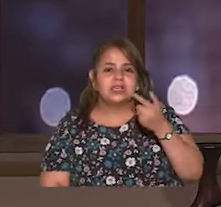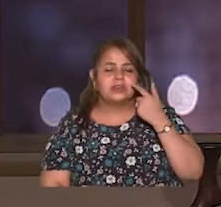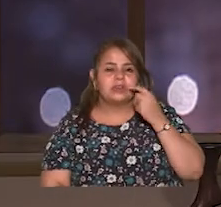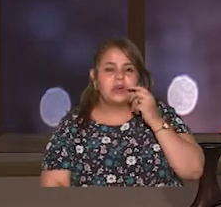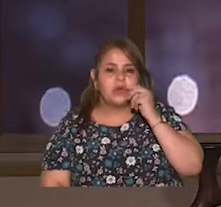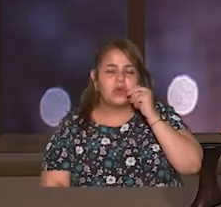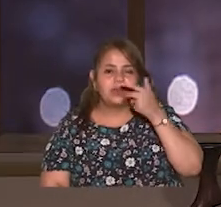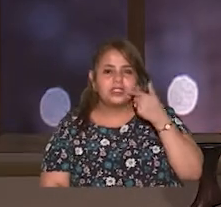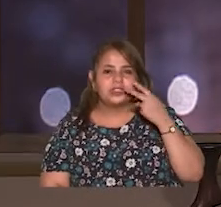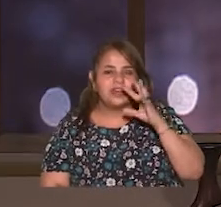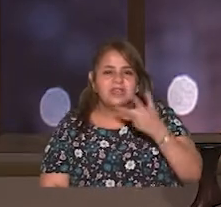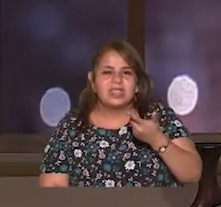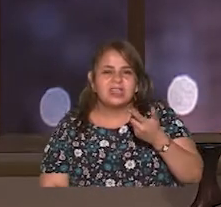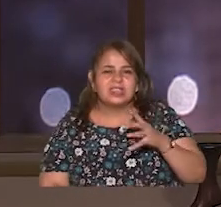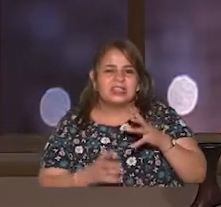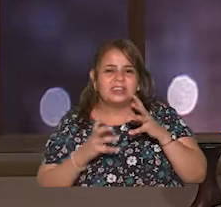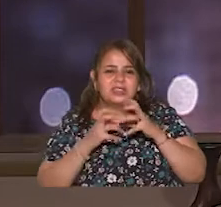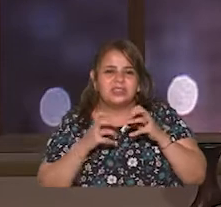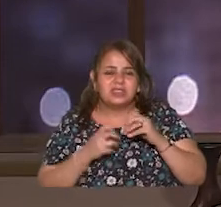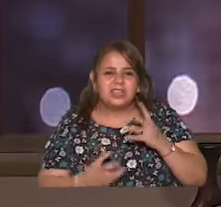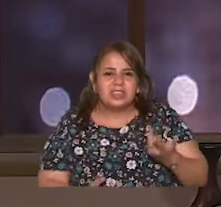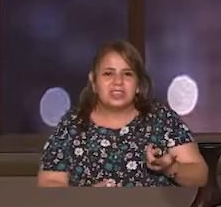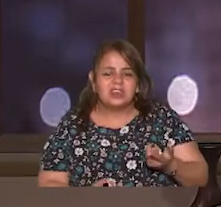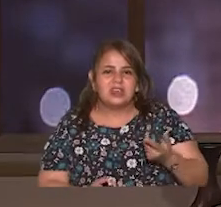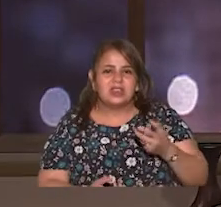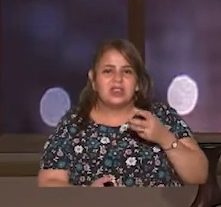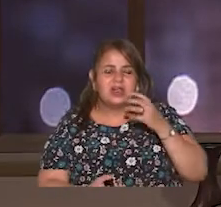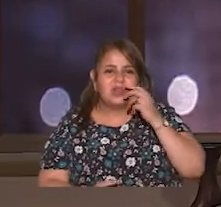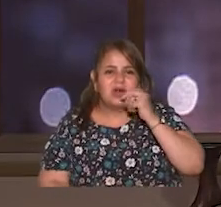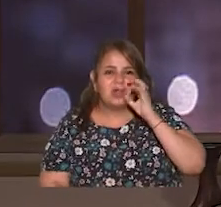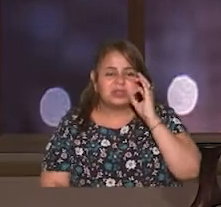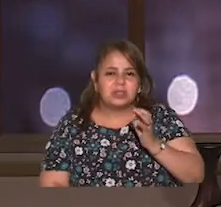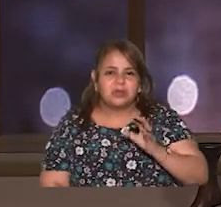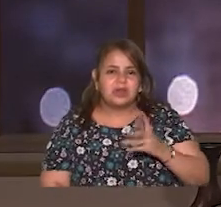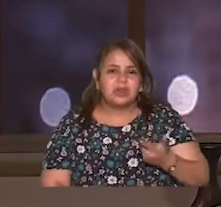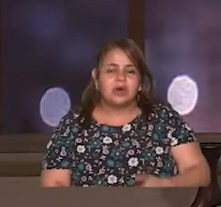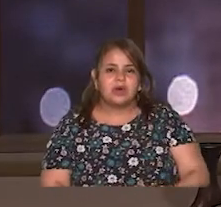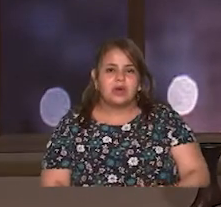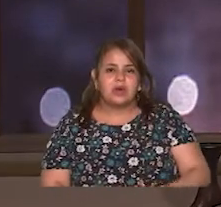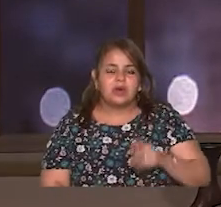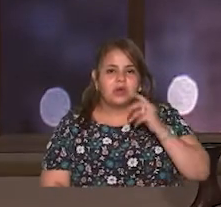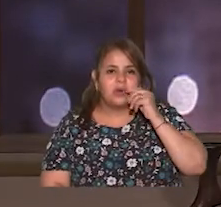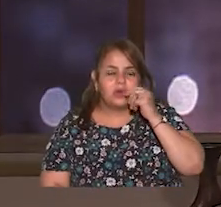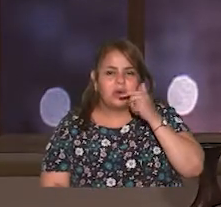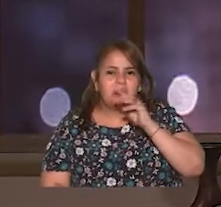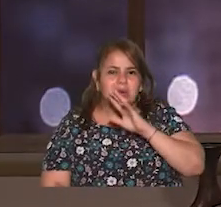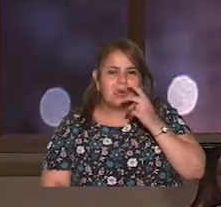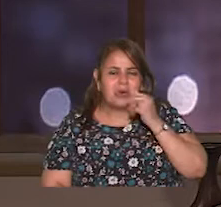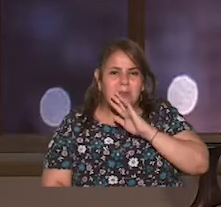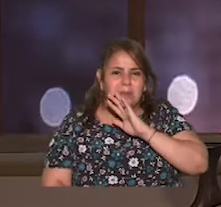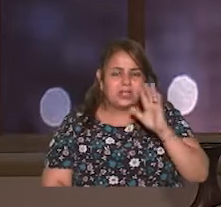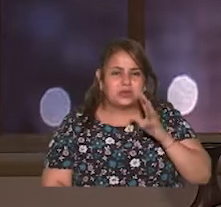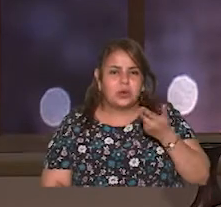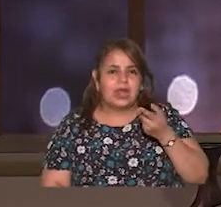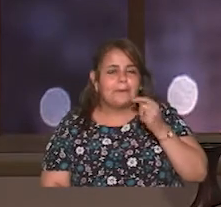المفروض يتصف بإيه؟ إيه مواصفات الرجل الحقيقي؟ وهل الرجولة هي قاصرة بس على الرجال فقط،